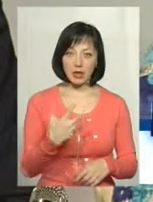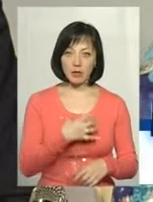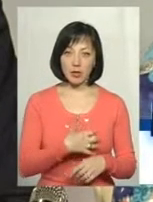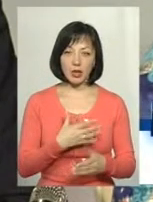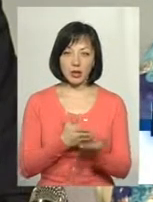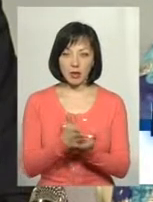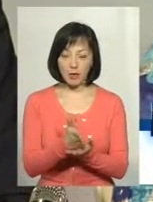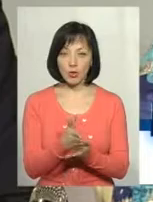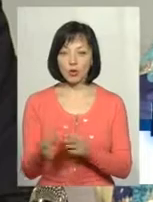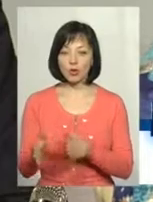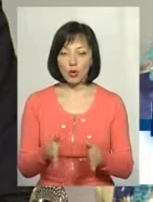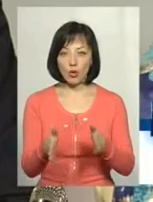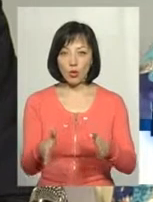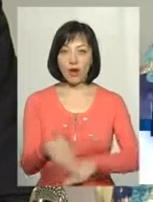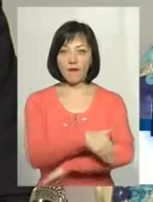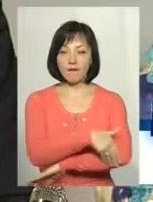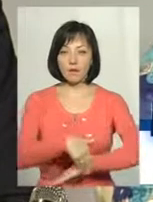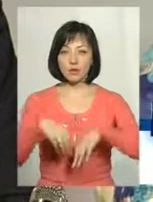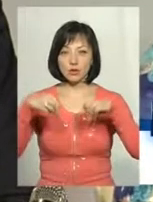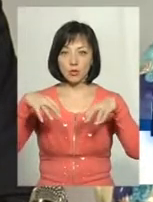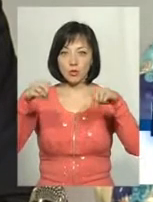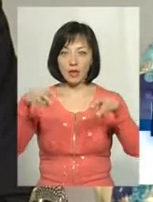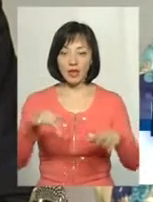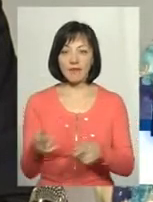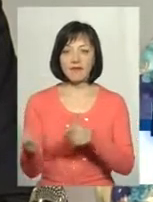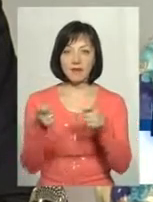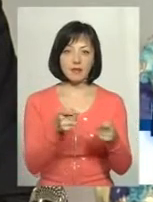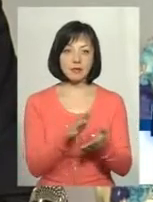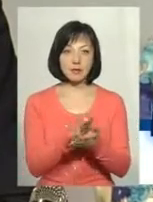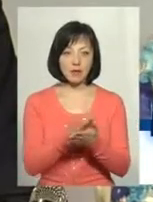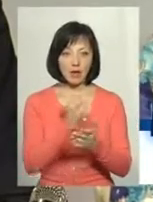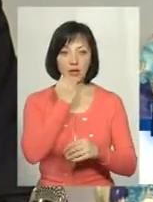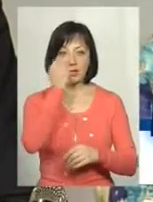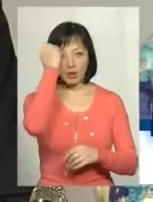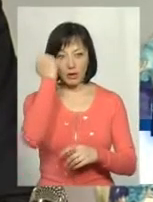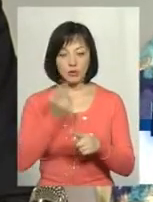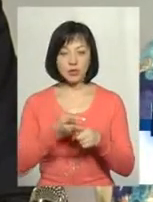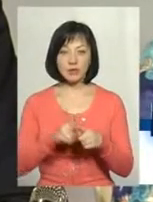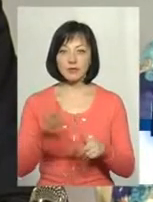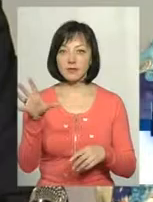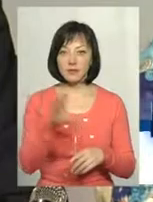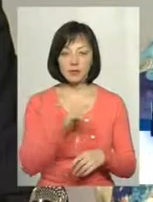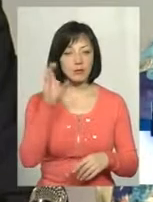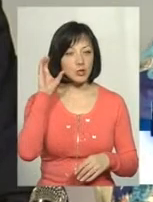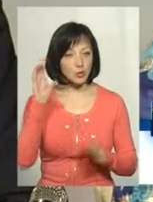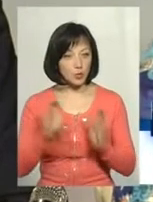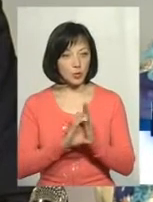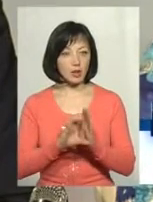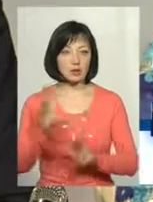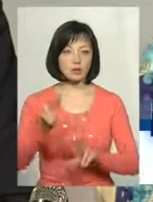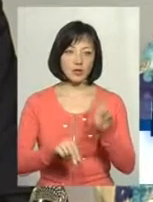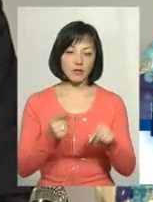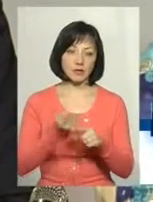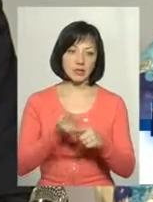– це дорога, вуличне освітлення і вивіз сміття. От дякуючи, всі прислухалися, я сподіваюся,